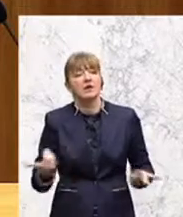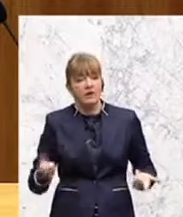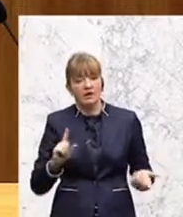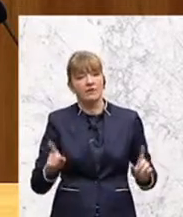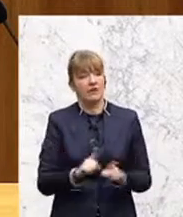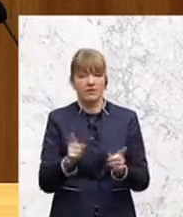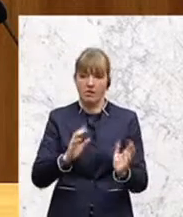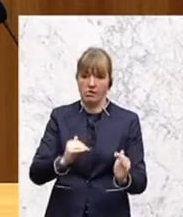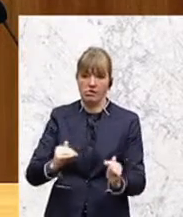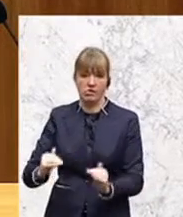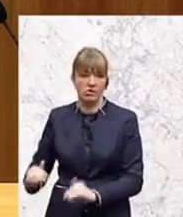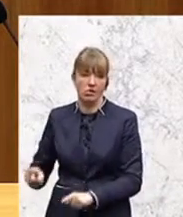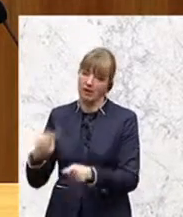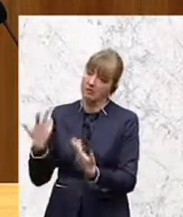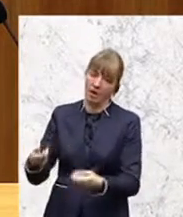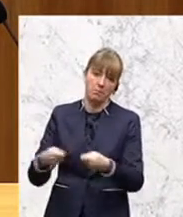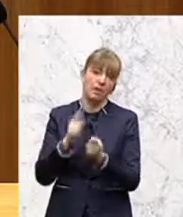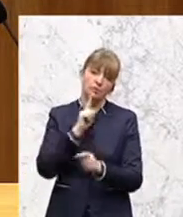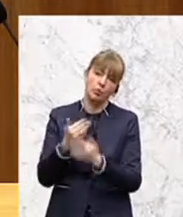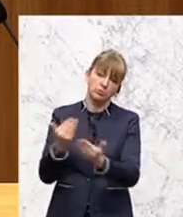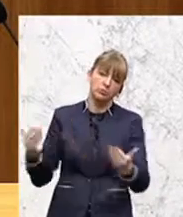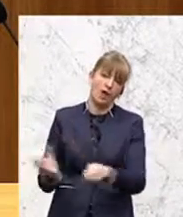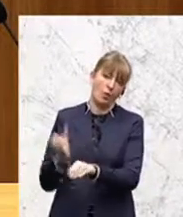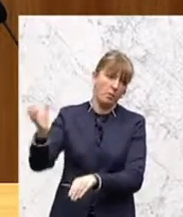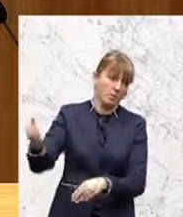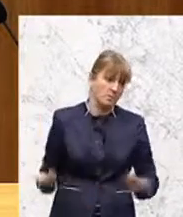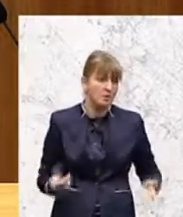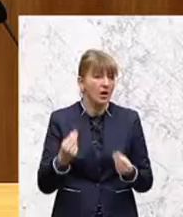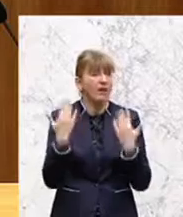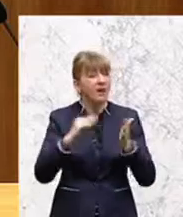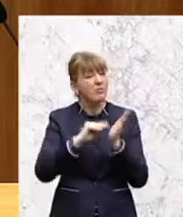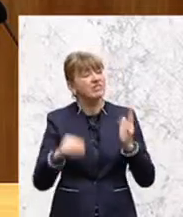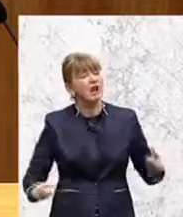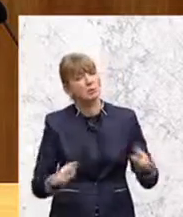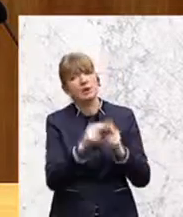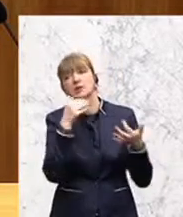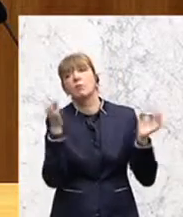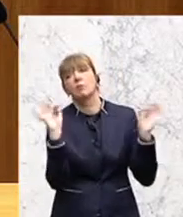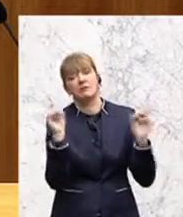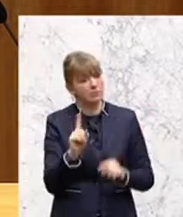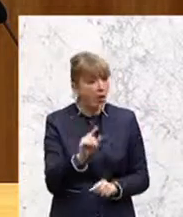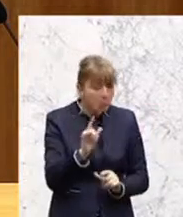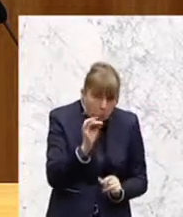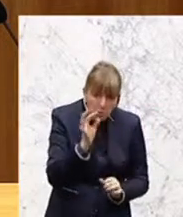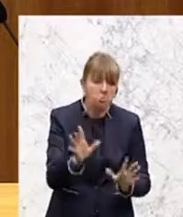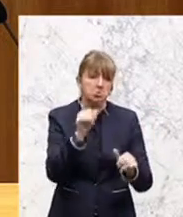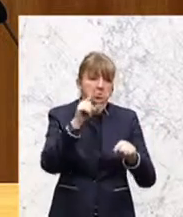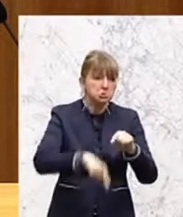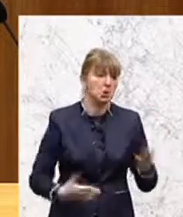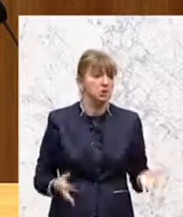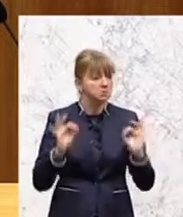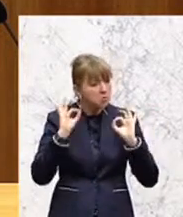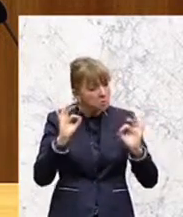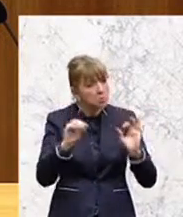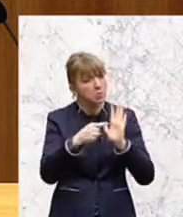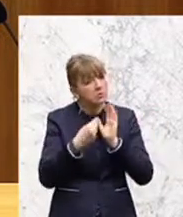wird im Museum sein. Der Klimavertrag von Paris ist nicht perfekt, aber er ist sehr gut. Die zentrale Message,